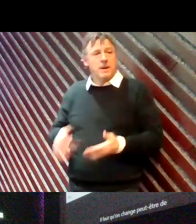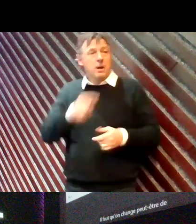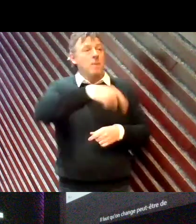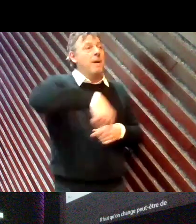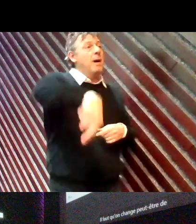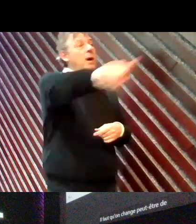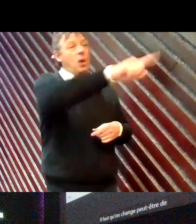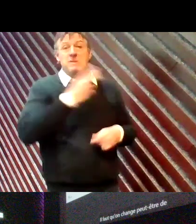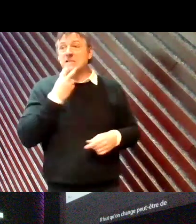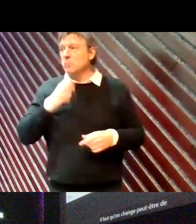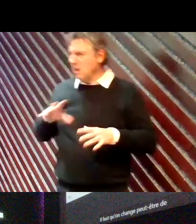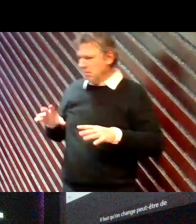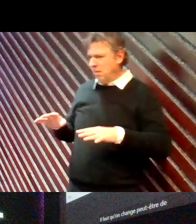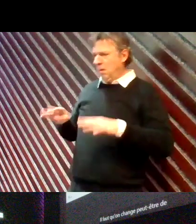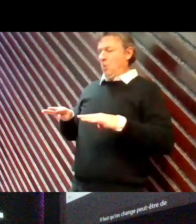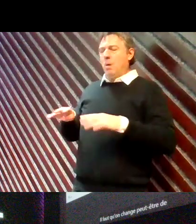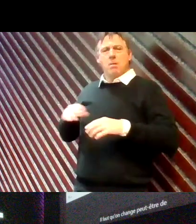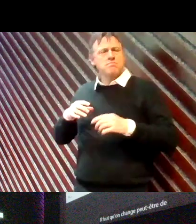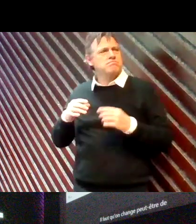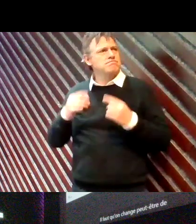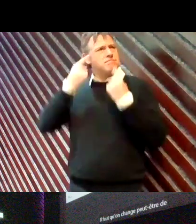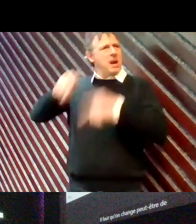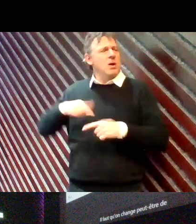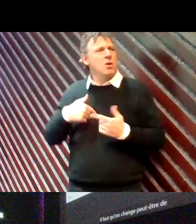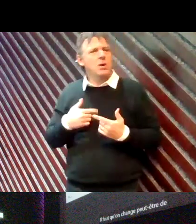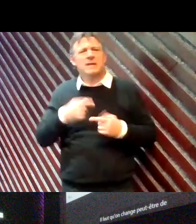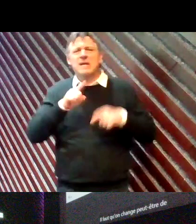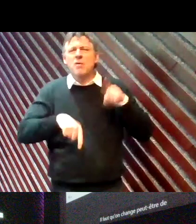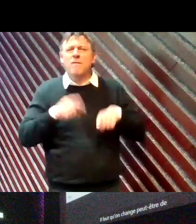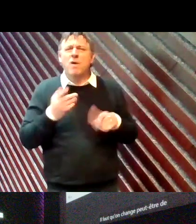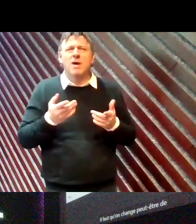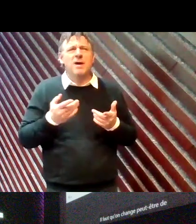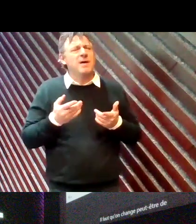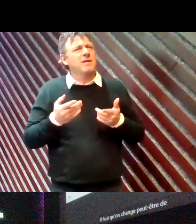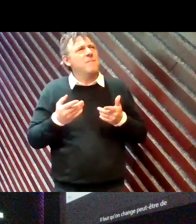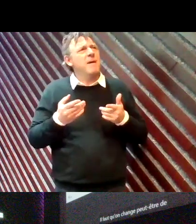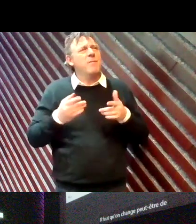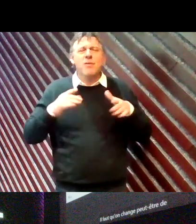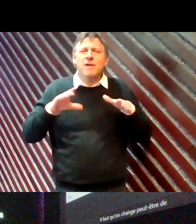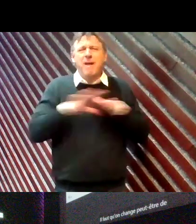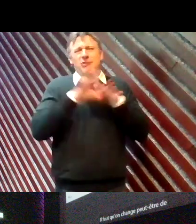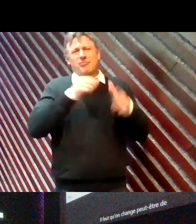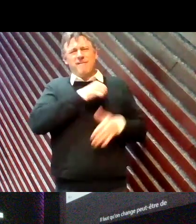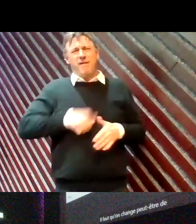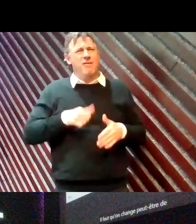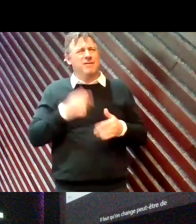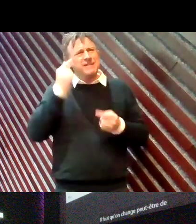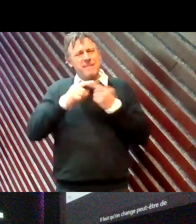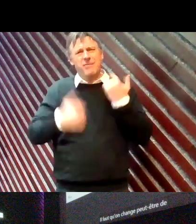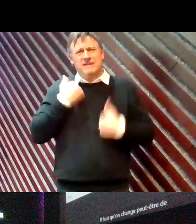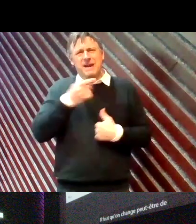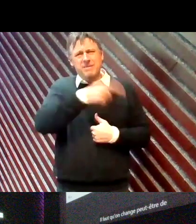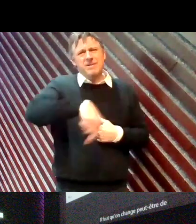sujet dont les citoyens s'en parlent. Ils s'en emparent maladroitement, ils en parlent de manière caricaturale parce qu'ils ne connaissent pas les sujets. C'est